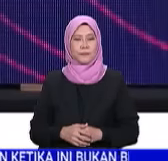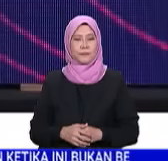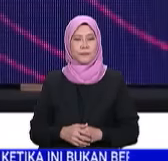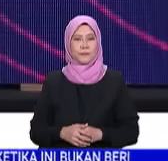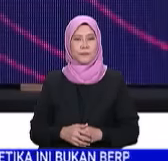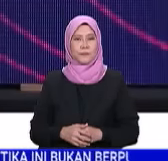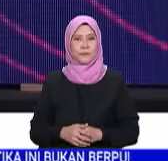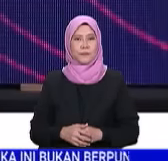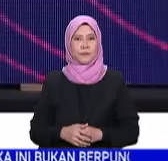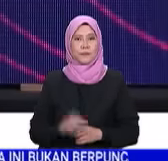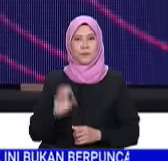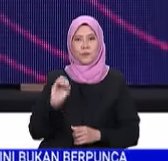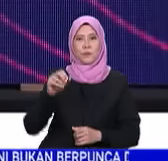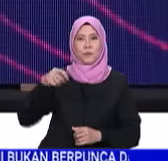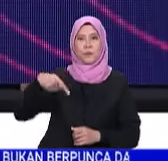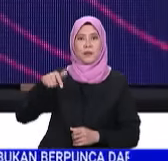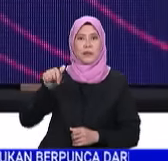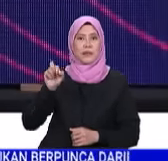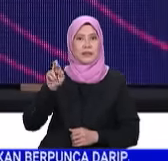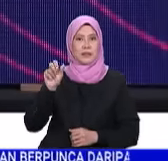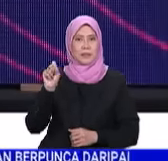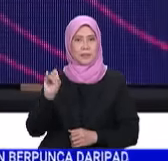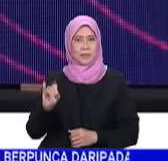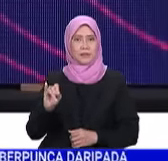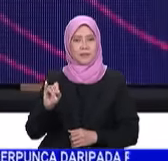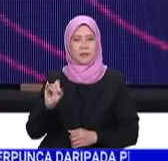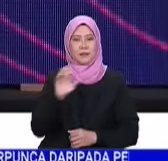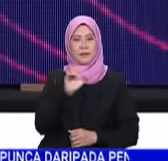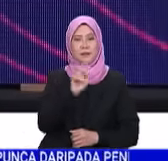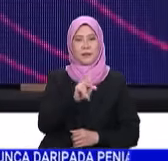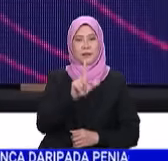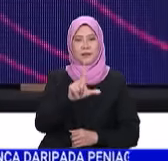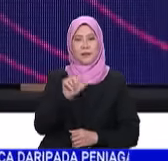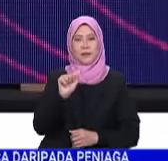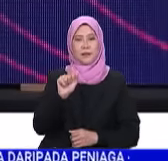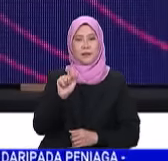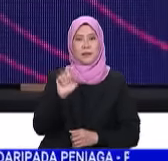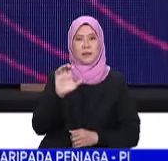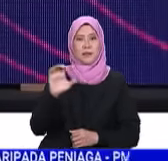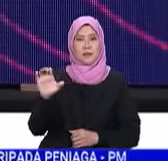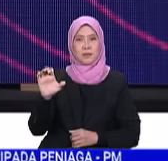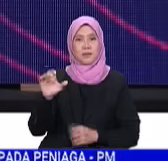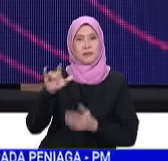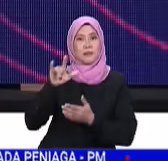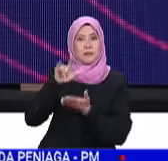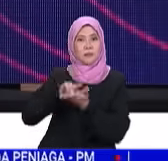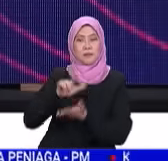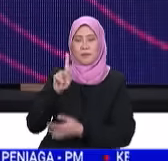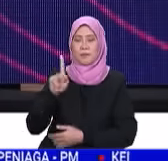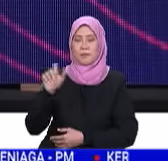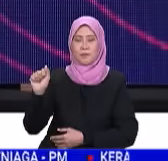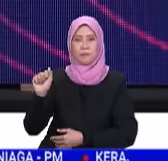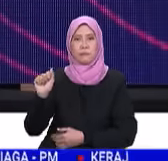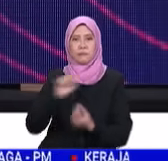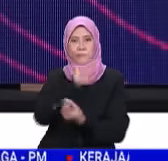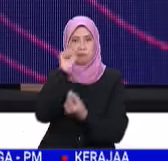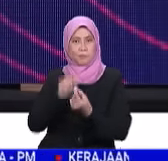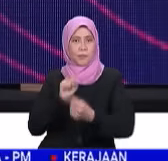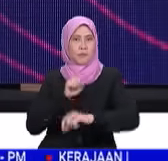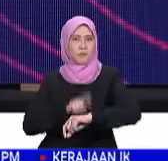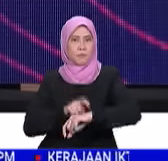pengoperasian klatc kli ini adalah tepat pada masanya iaitu ketika